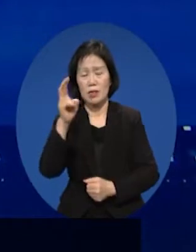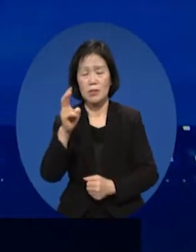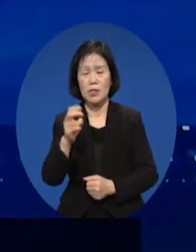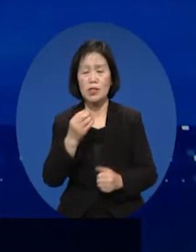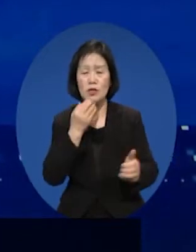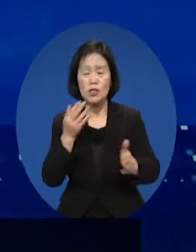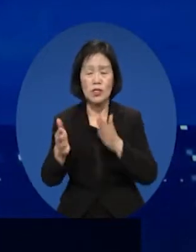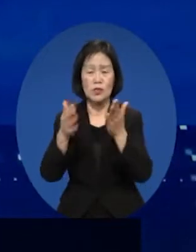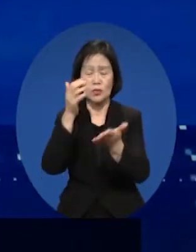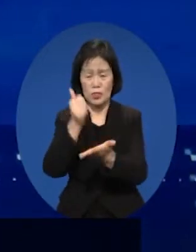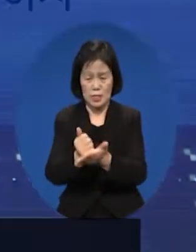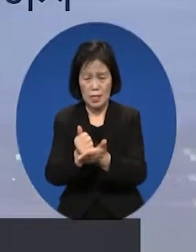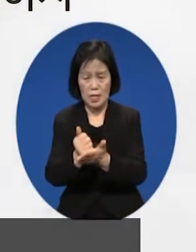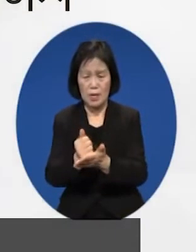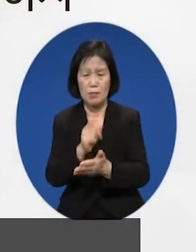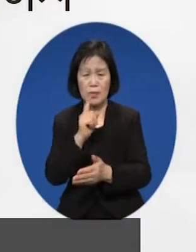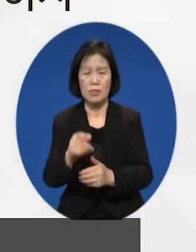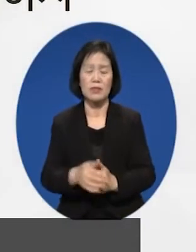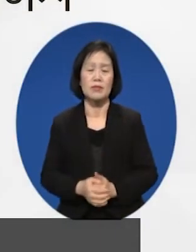지사가 논쟁에 뛰어들었습니다.